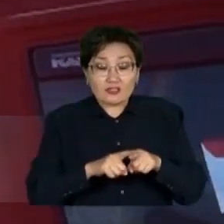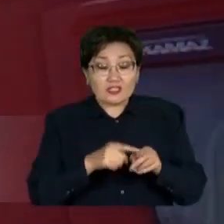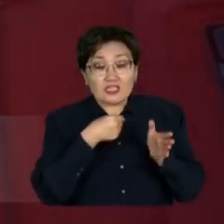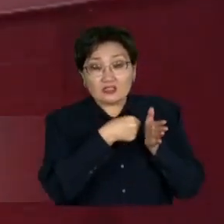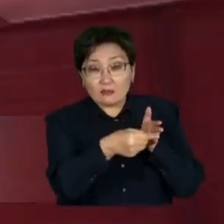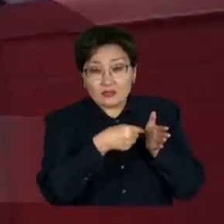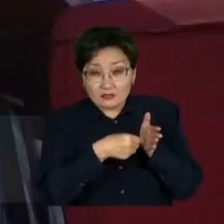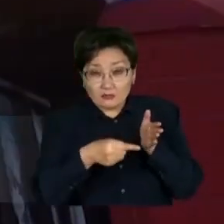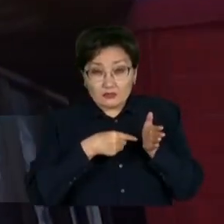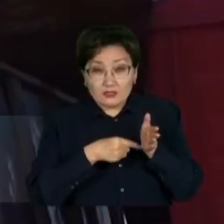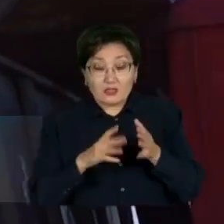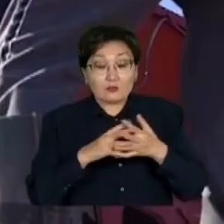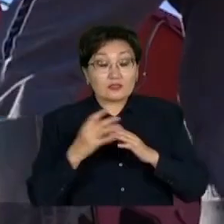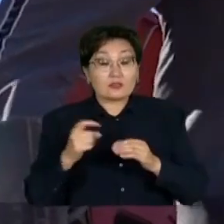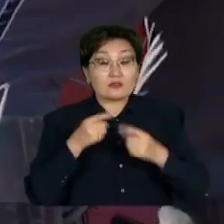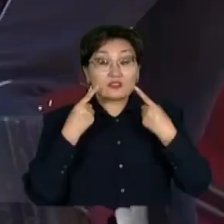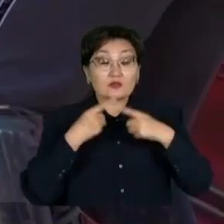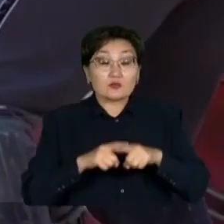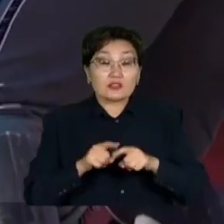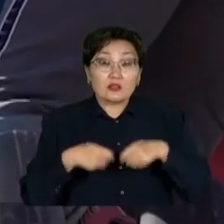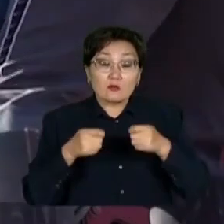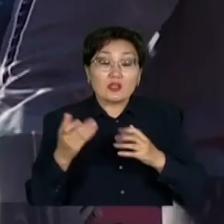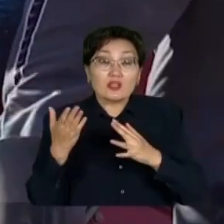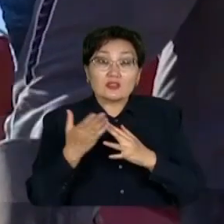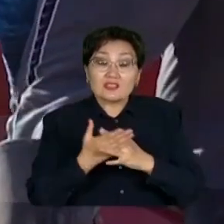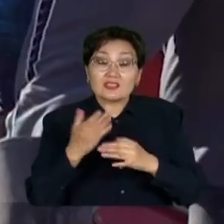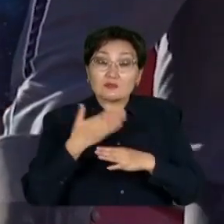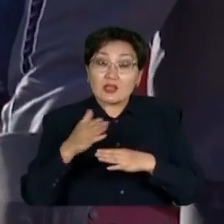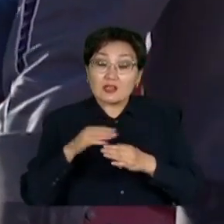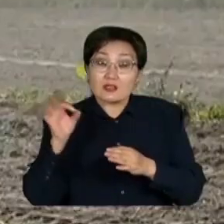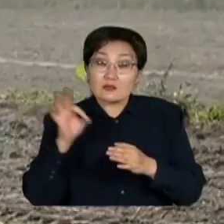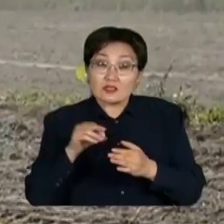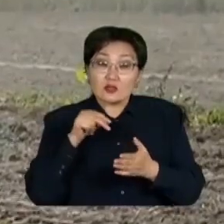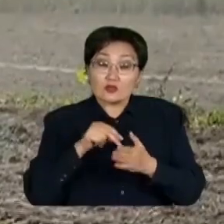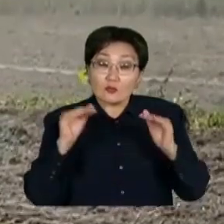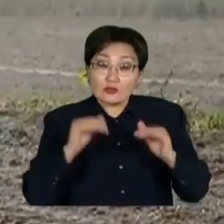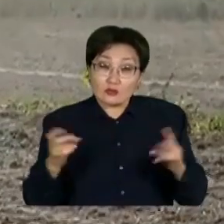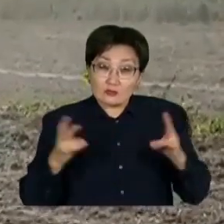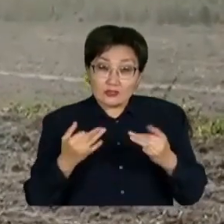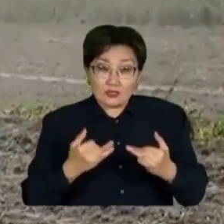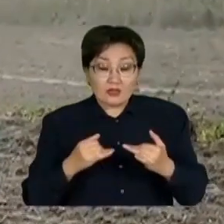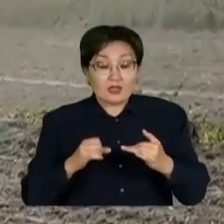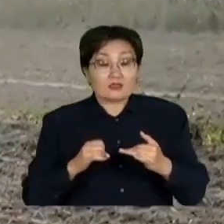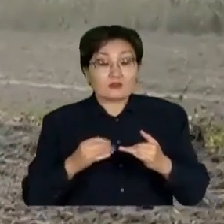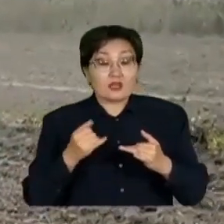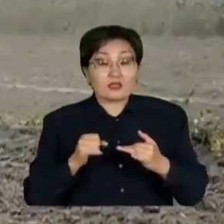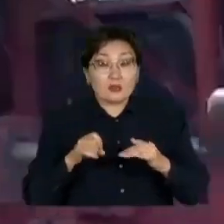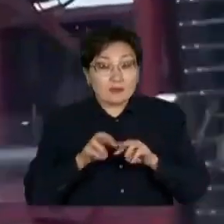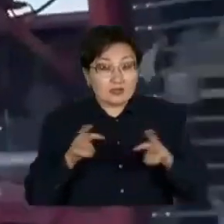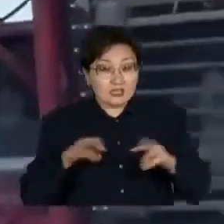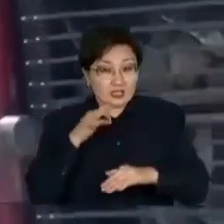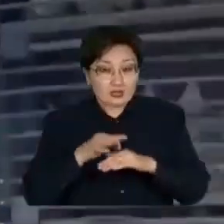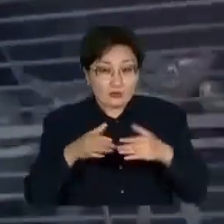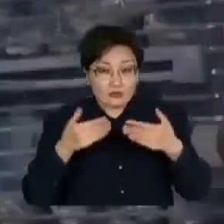шаруашылығы басқармасындағылар агротехникаға берілетін несие мөлшерлемесін төмендету керек деп ұсыныс жасаған, бірақ әзірге Қазагродан да министрліктен де